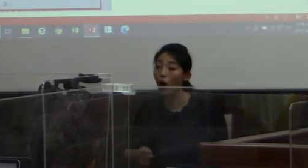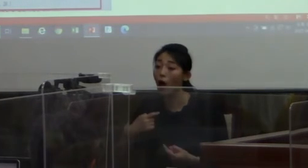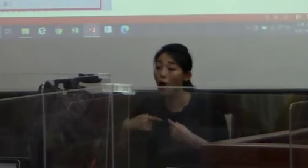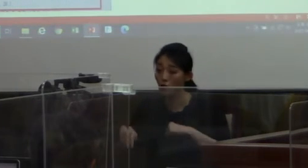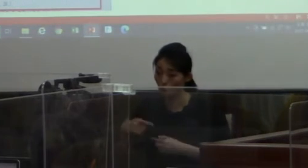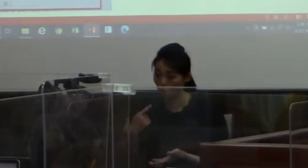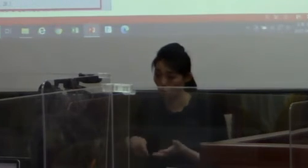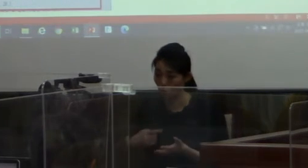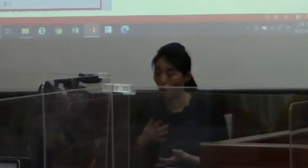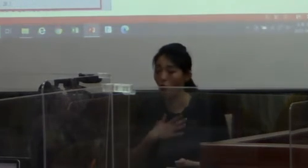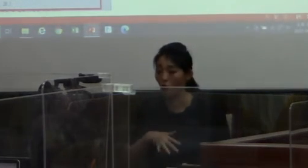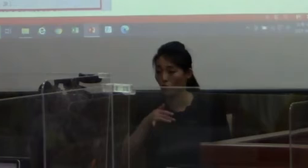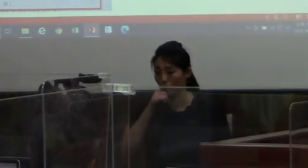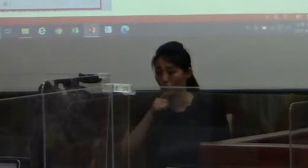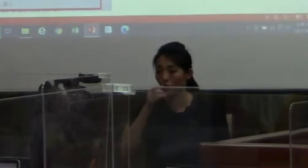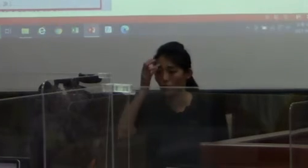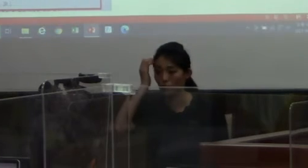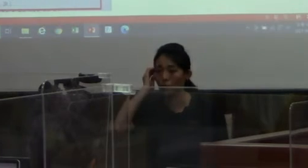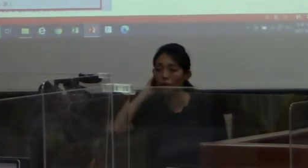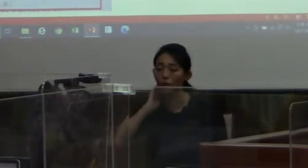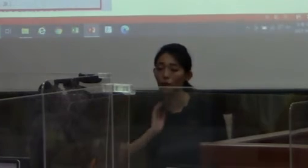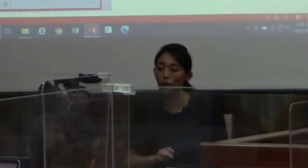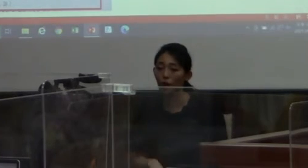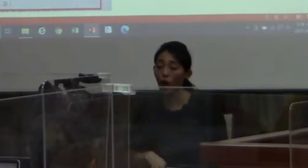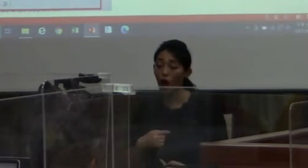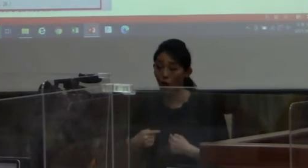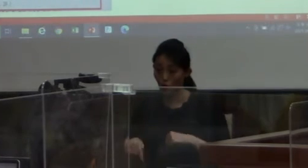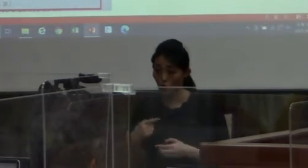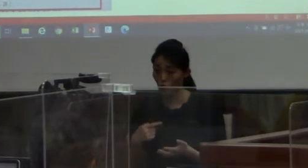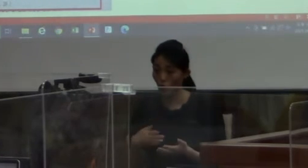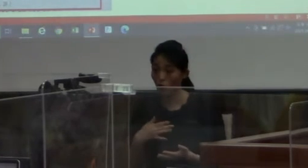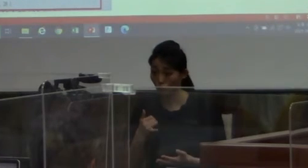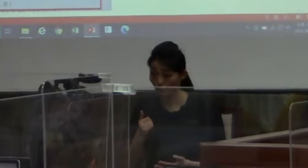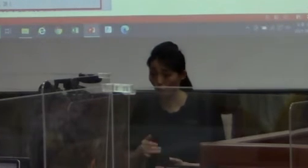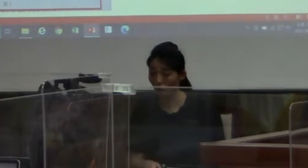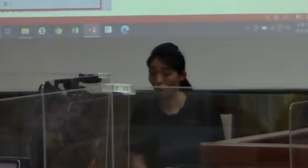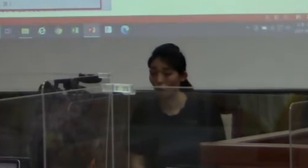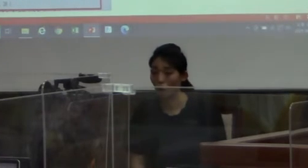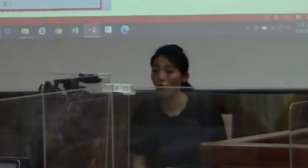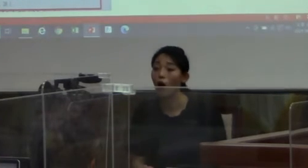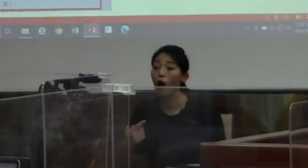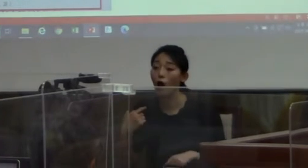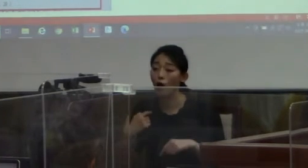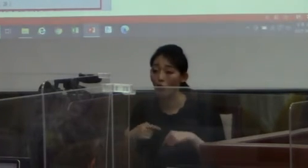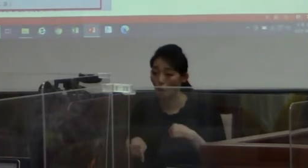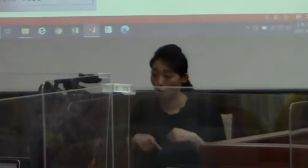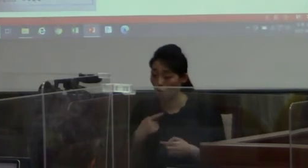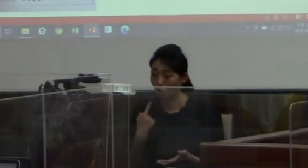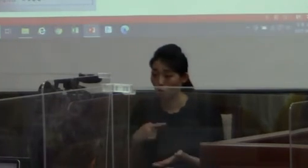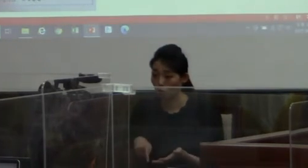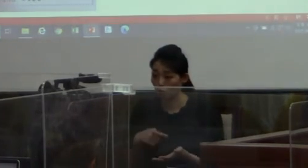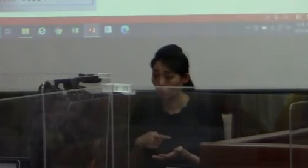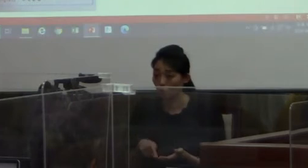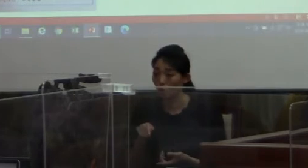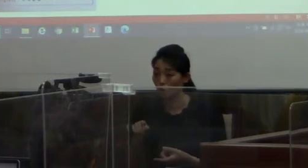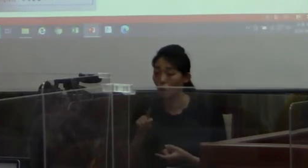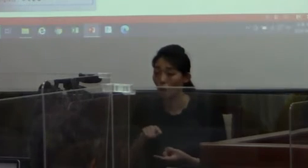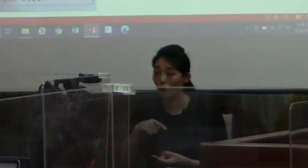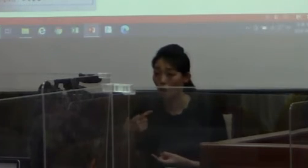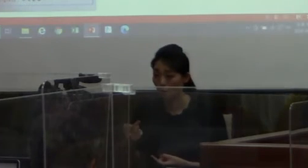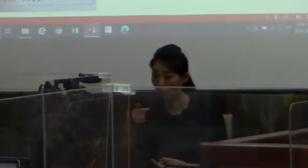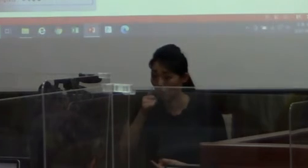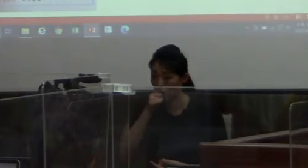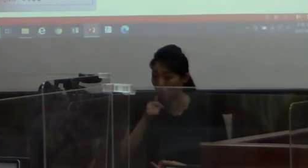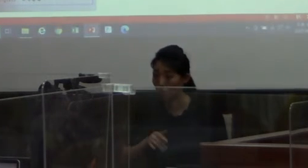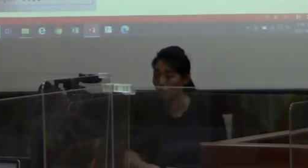지도를 하는 걸로 알겠습니다. 행정 지도를 할 수 있다. 네. 이게 행정 지도합니다라 가지고 그 다음에 나옵니다. 물론